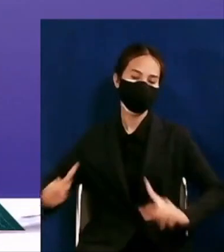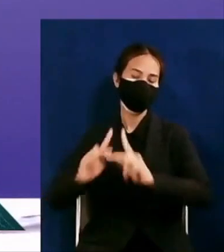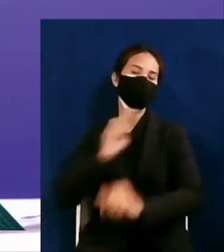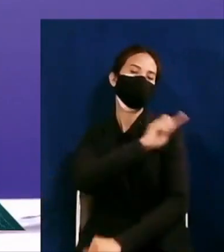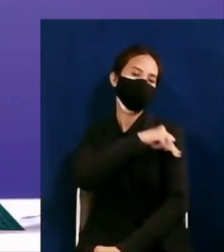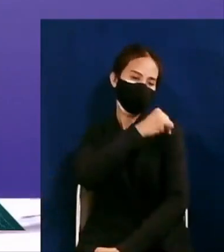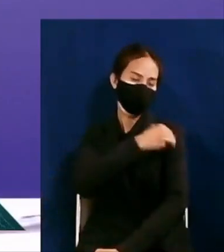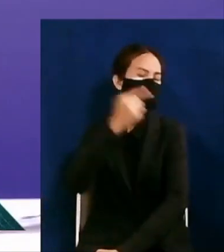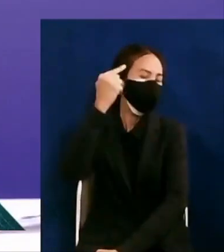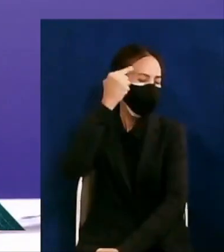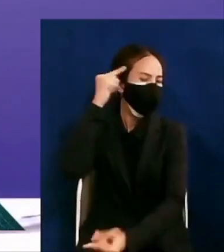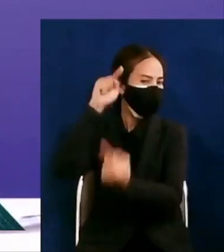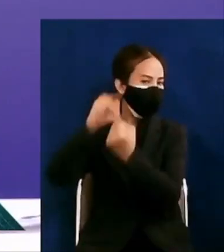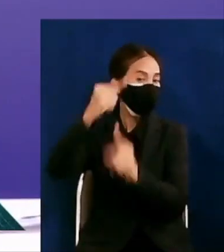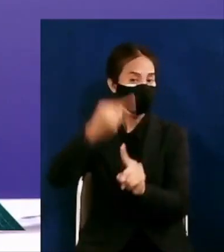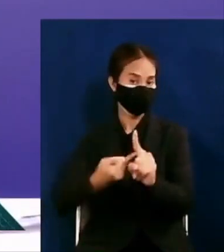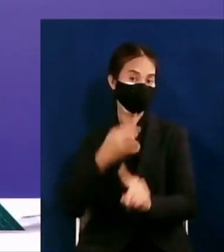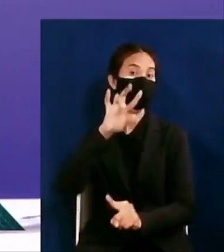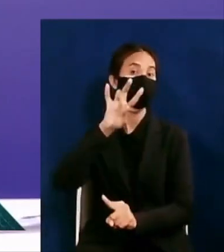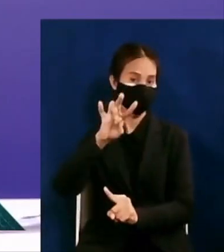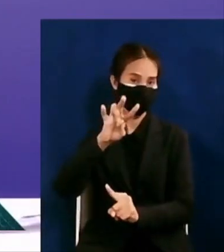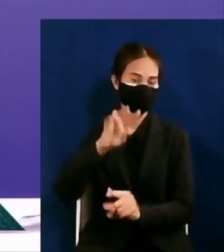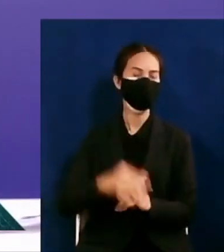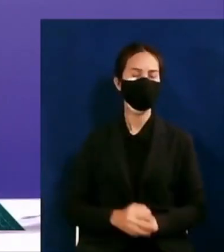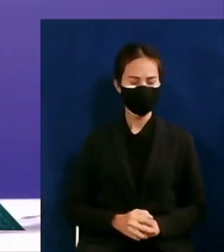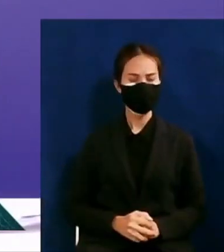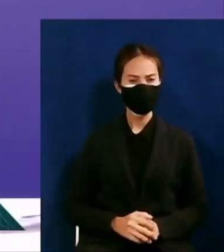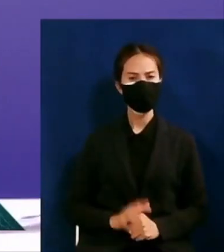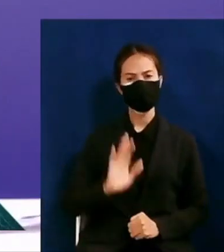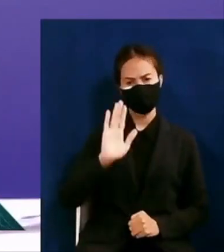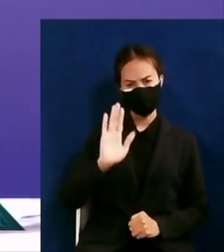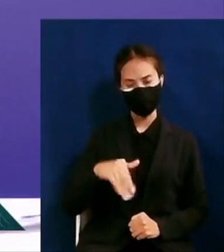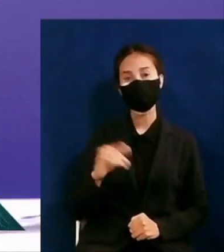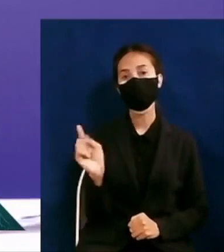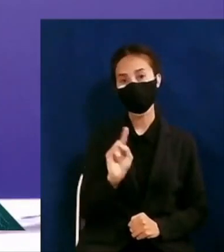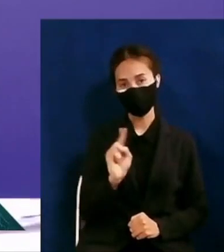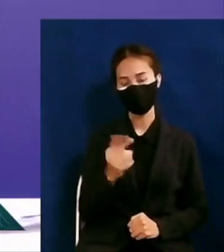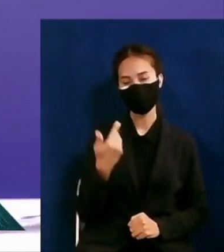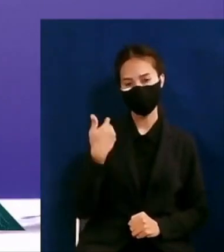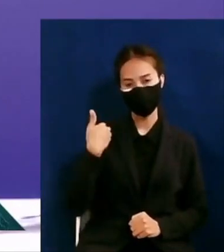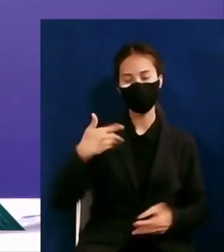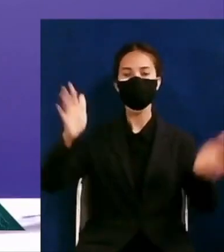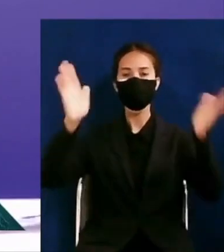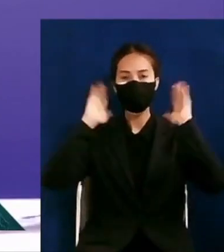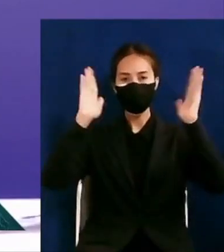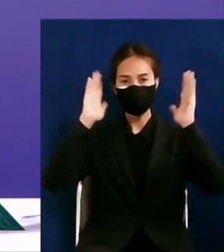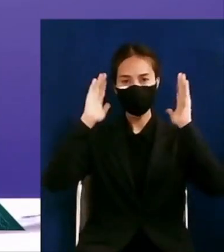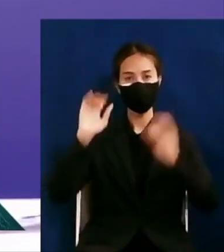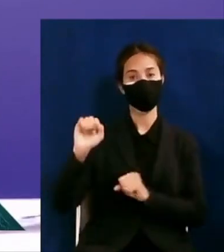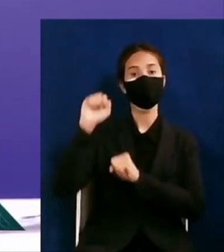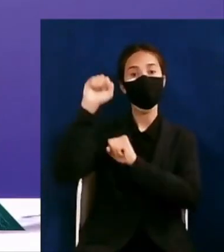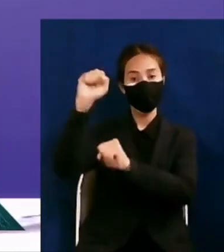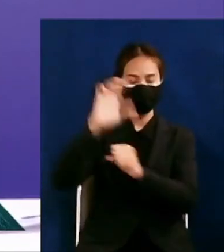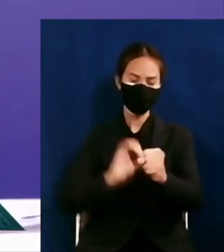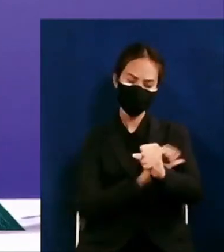งบ้านยังต้องใส่หน้ากากอนามัยเหตุอาจติดเชื้อสายพันธุ์ใหม่หรือแลกเปลี่ยนเชื้อภายในบ้านทำให้อา